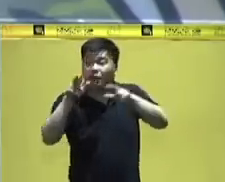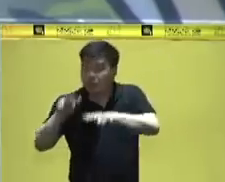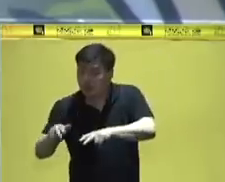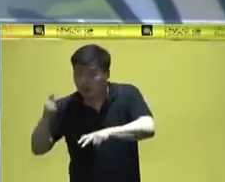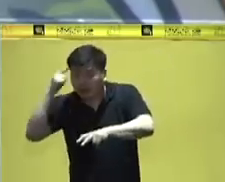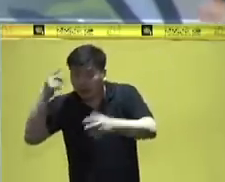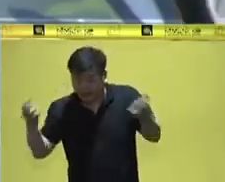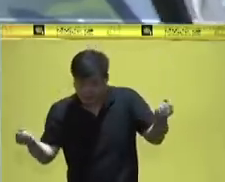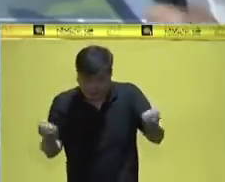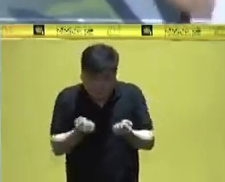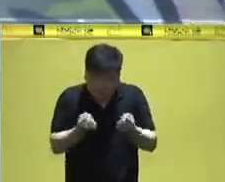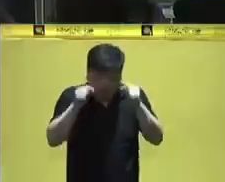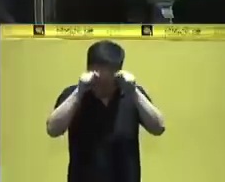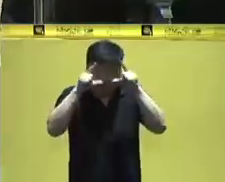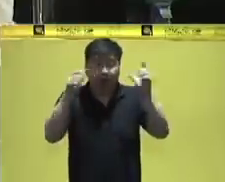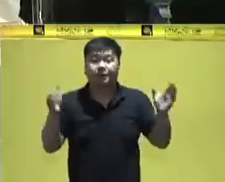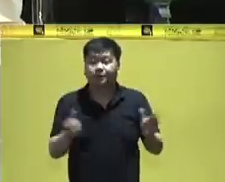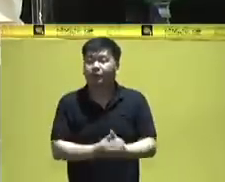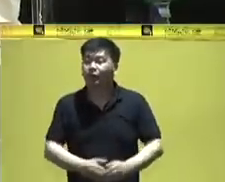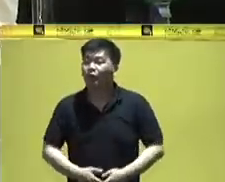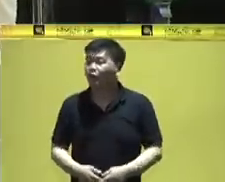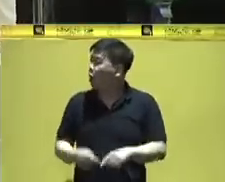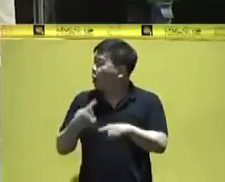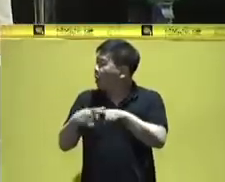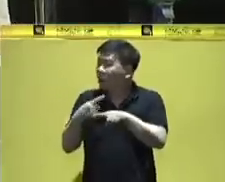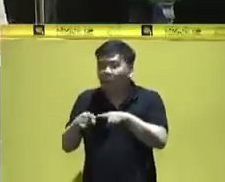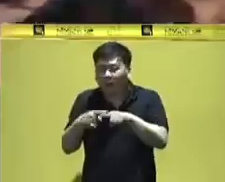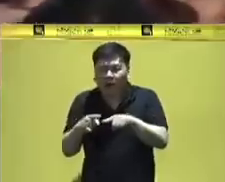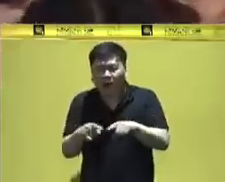느끼는 소감입니다. 알겠습니다. 종평이 굉장히